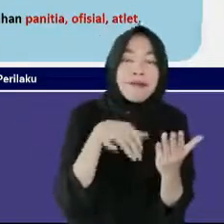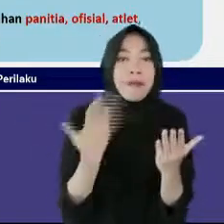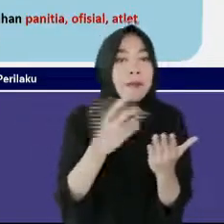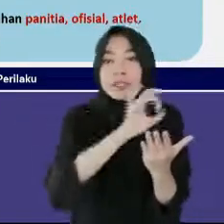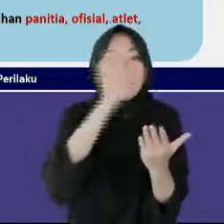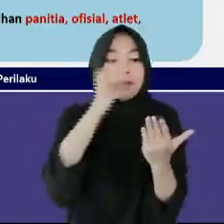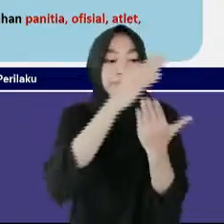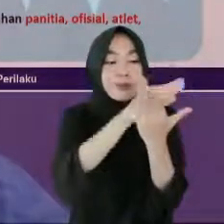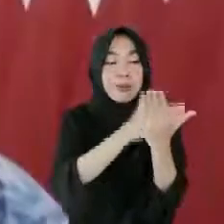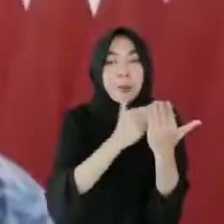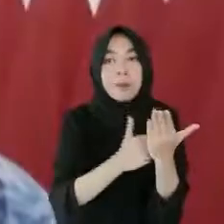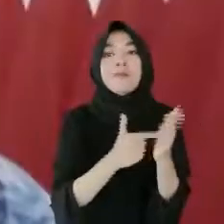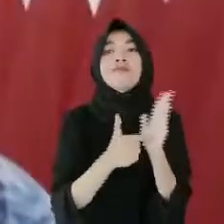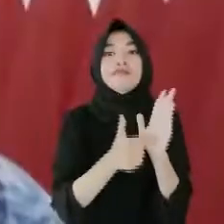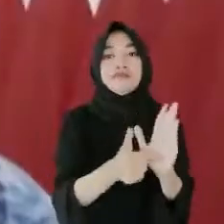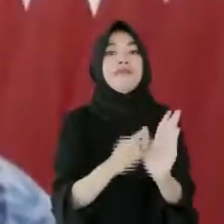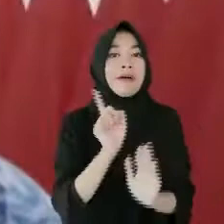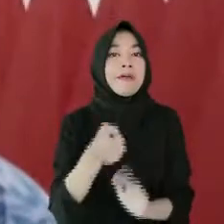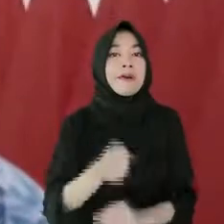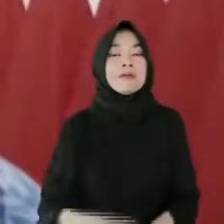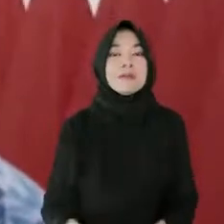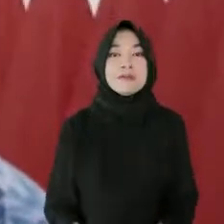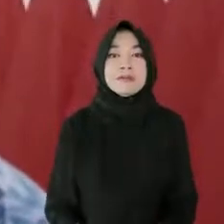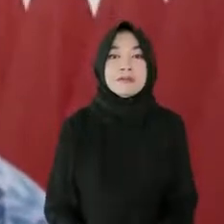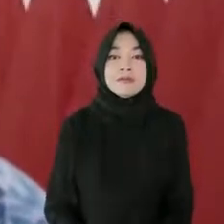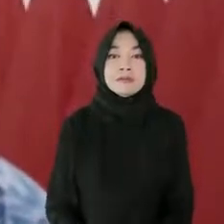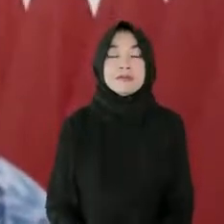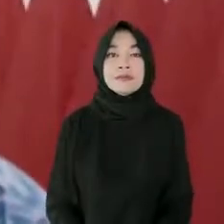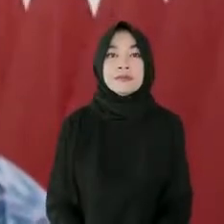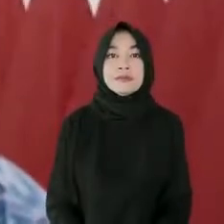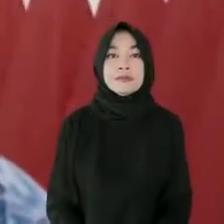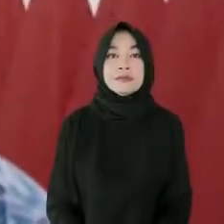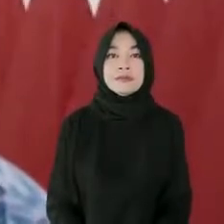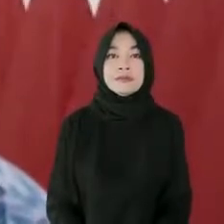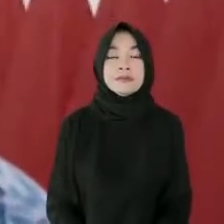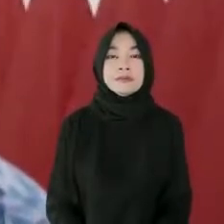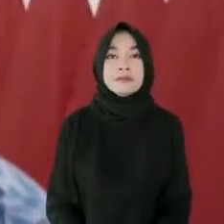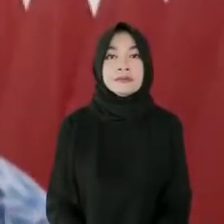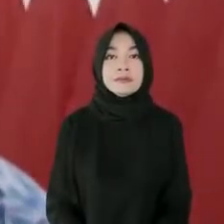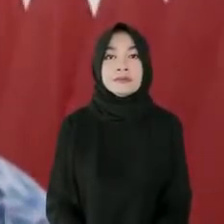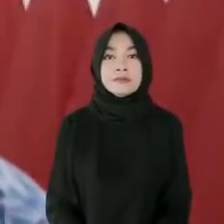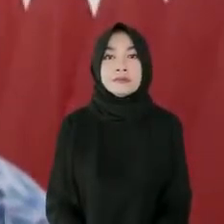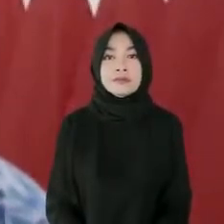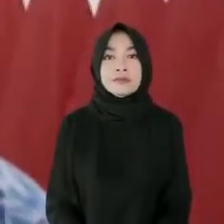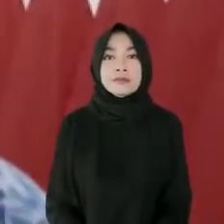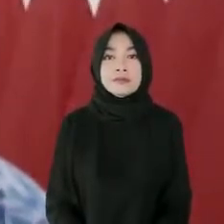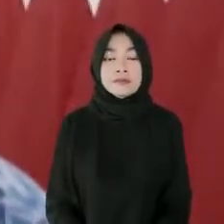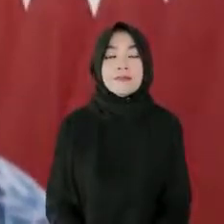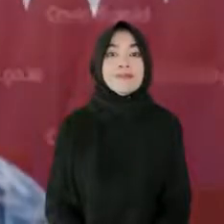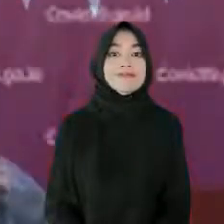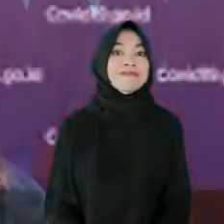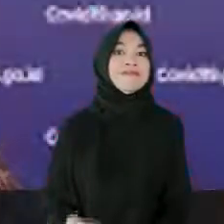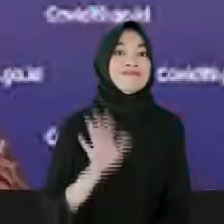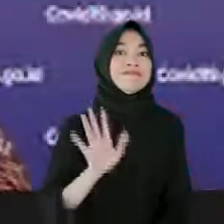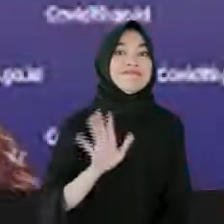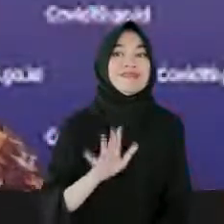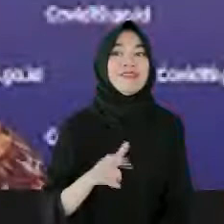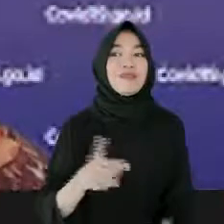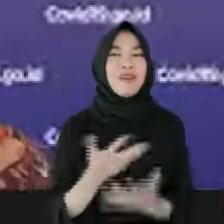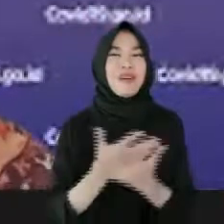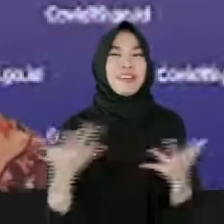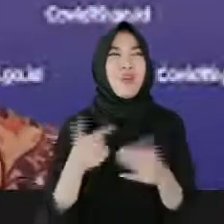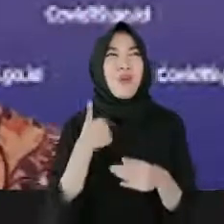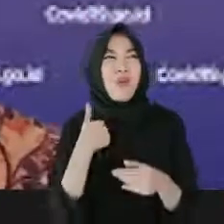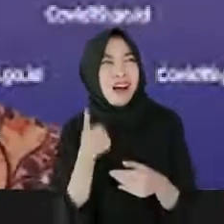pengantar ia terima kasih Pak Soni dia tentu saja masyarakat dan teman-teman media akan bertanya banyak sekali